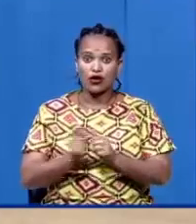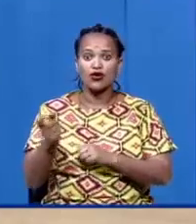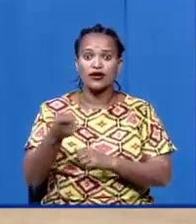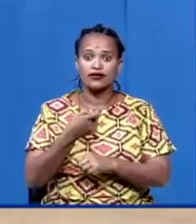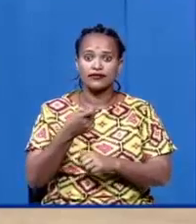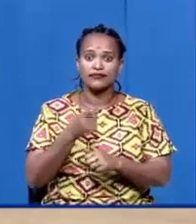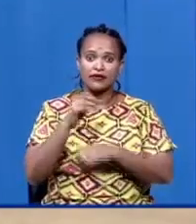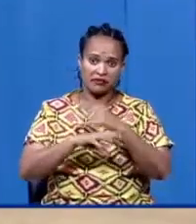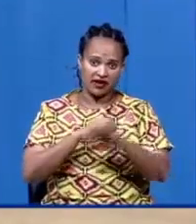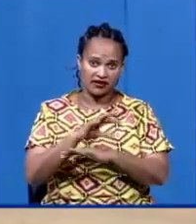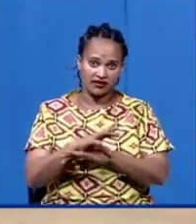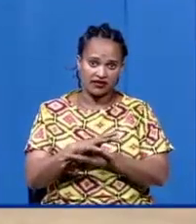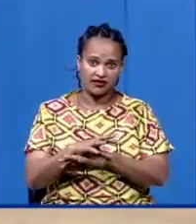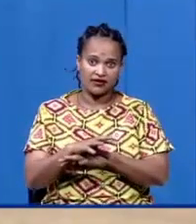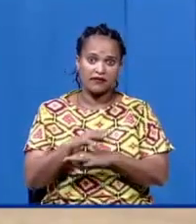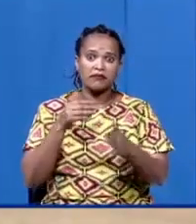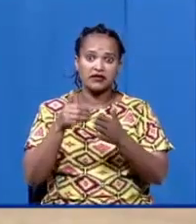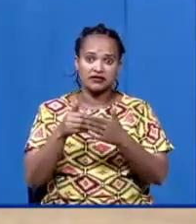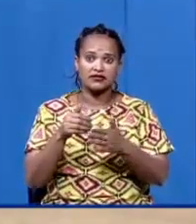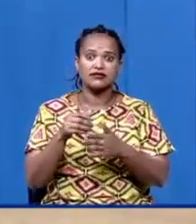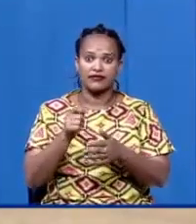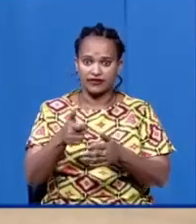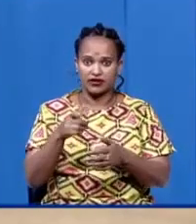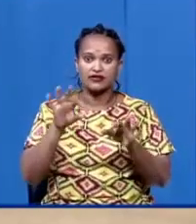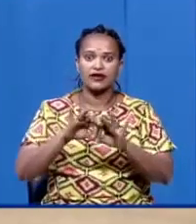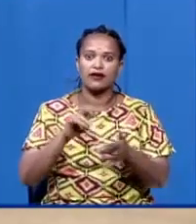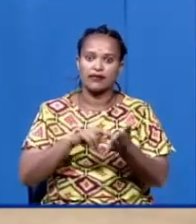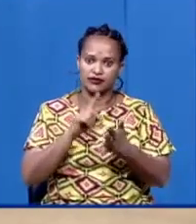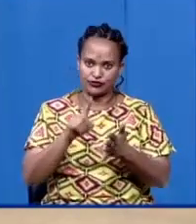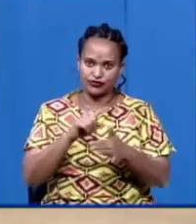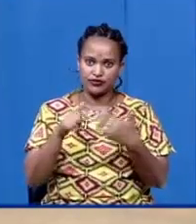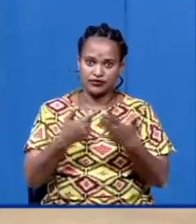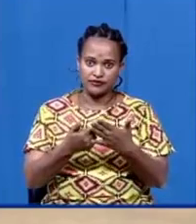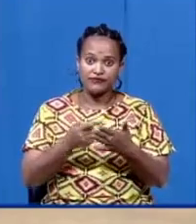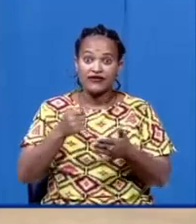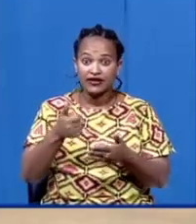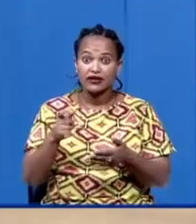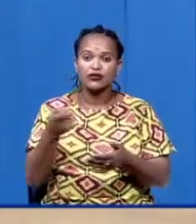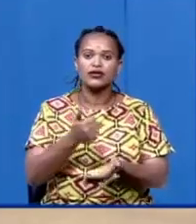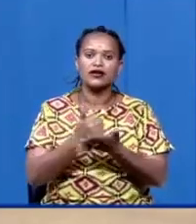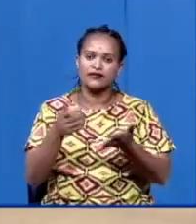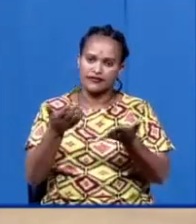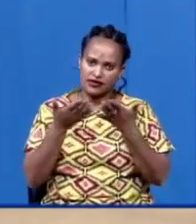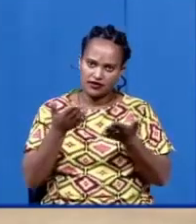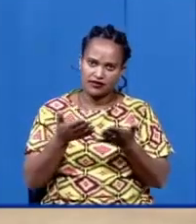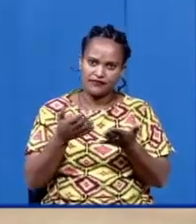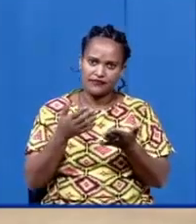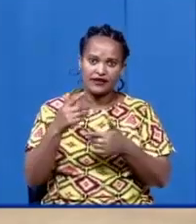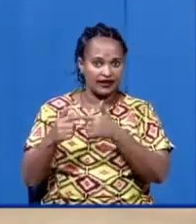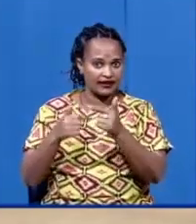هونن تم كاكرن مدرسة بفتنة مدرسة ما يسفل لقال مالتناو سلزي أفات أنيونا دقاف يفعل لقال